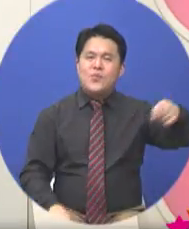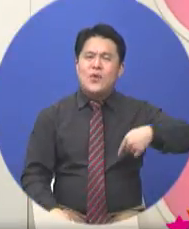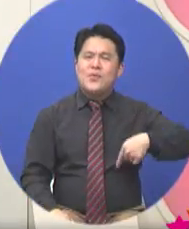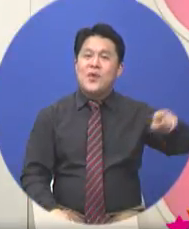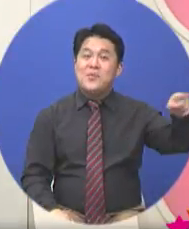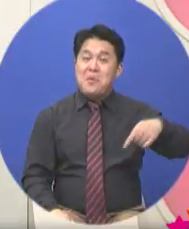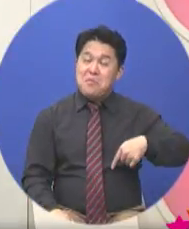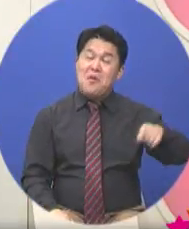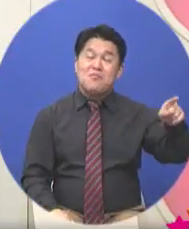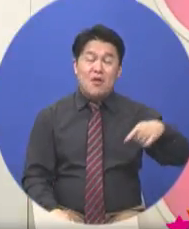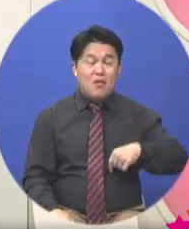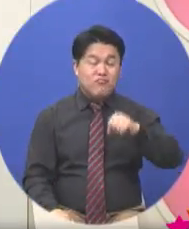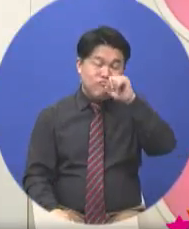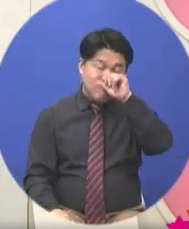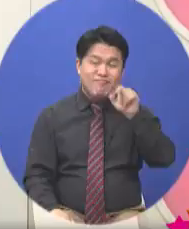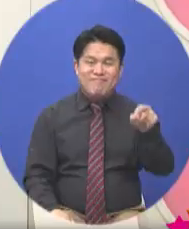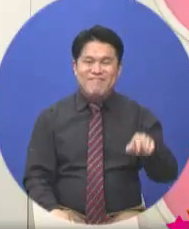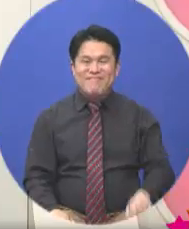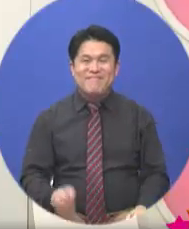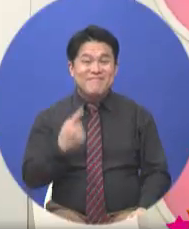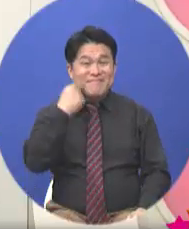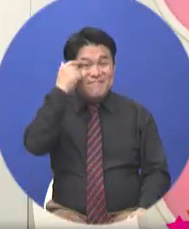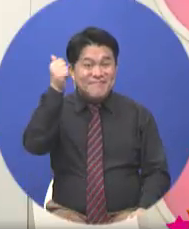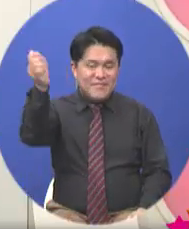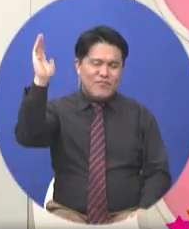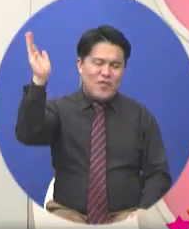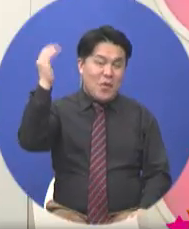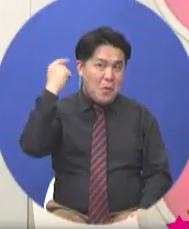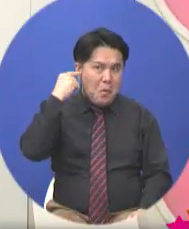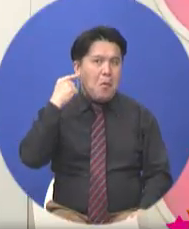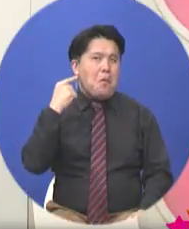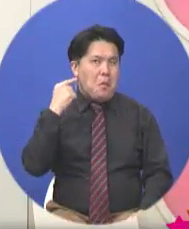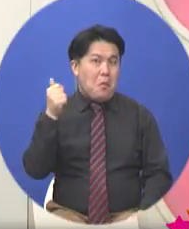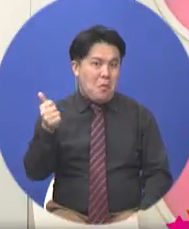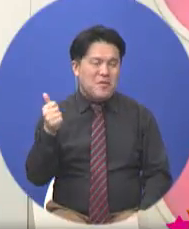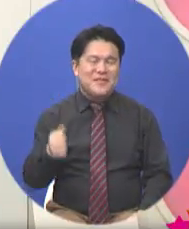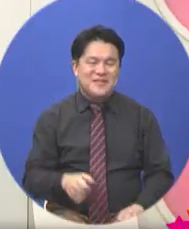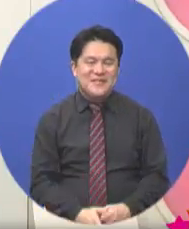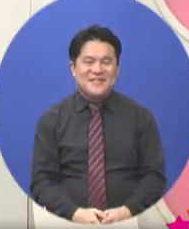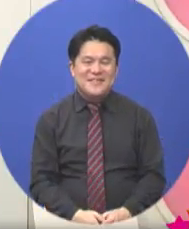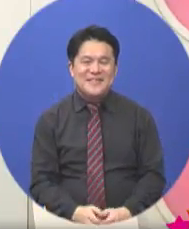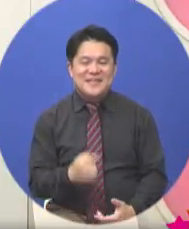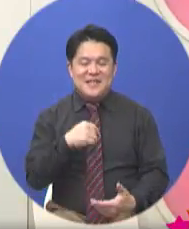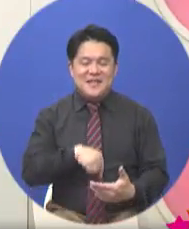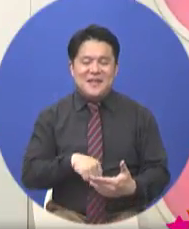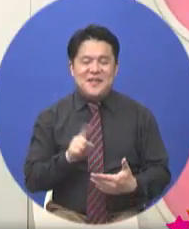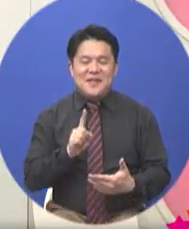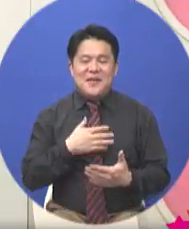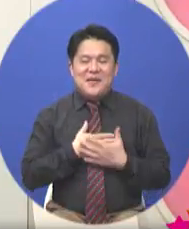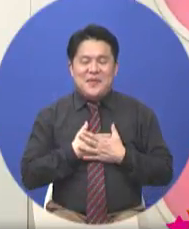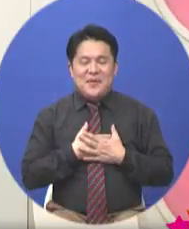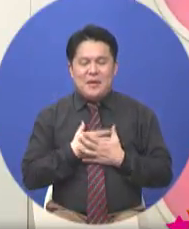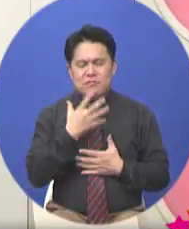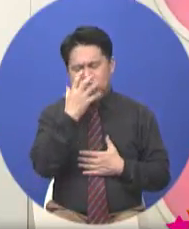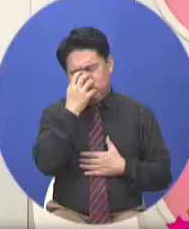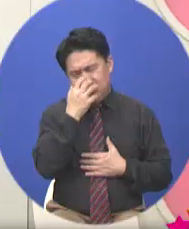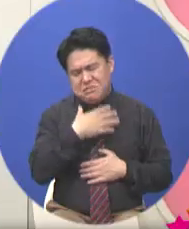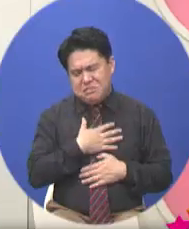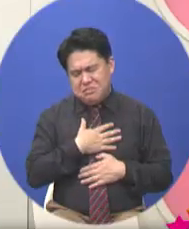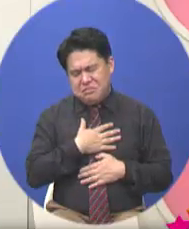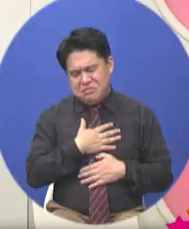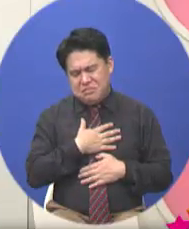좋더라고요. 좋은 네. 소리도 듣고 목사님도 네. 좋은 말씀도 해주시고 하니까 네. 마음이 좀 이렇게 우울할 때